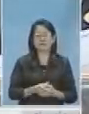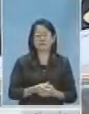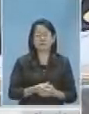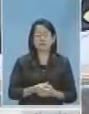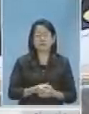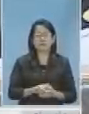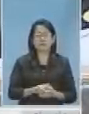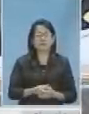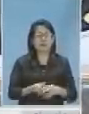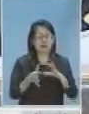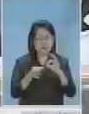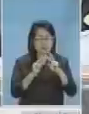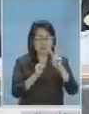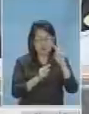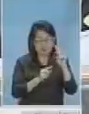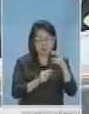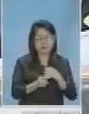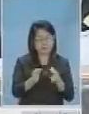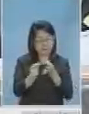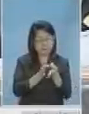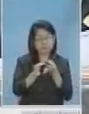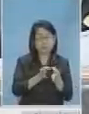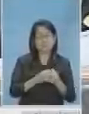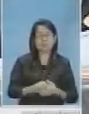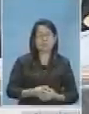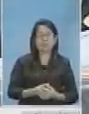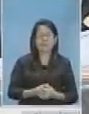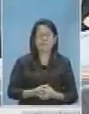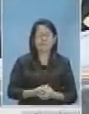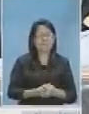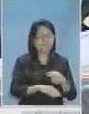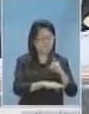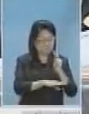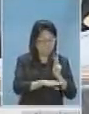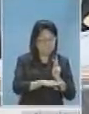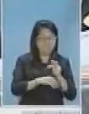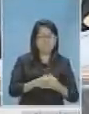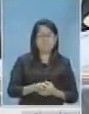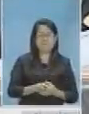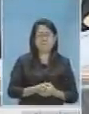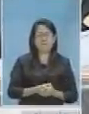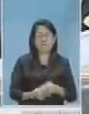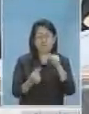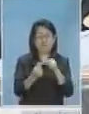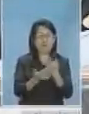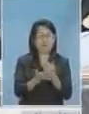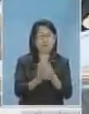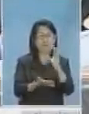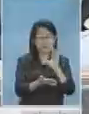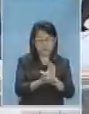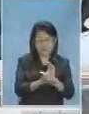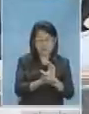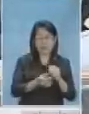ไปสู่ประเด็นที่สองครับท่านประธานครับเพื่ออธิบายในประเด็นนี้ท่านประธานที่เคารพครับในการจัดสรรงบประมาณผมขออนุญาตย